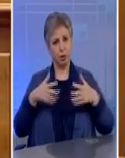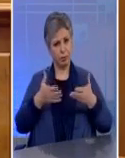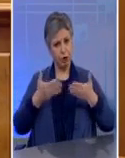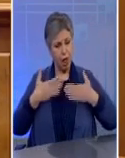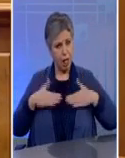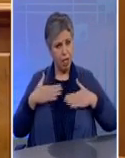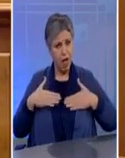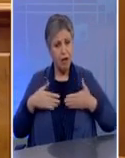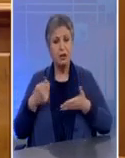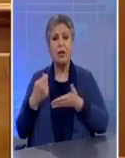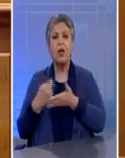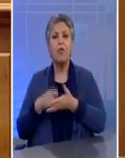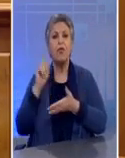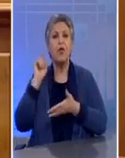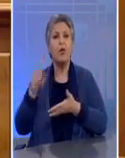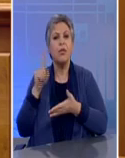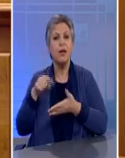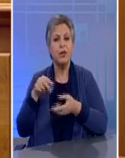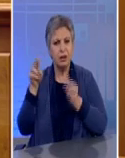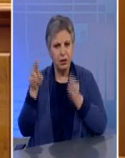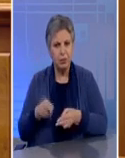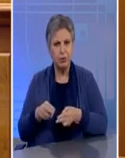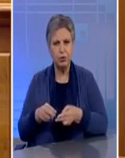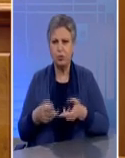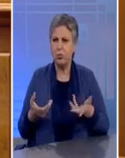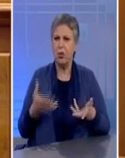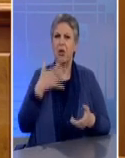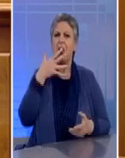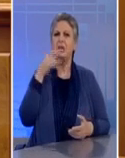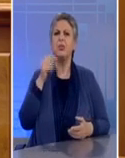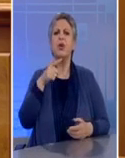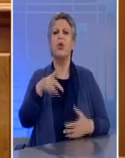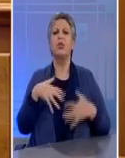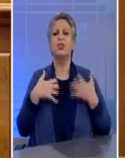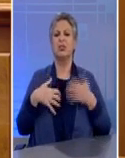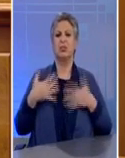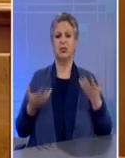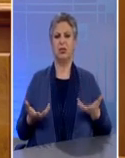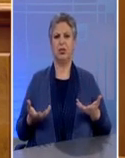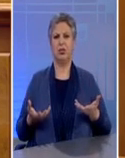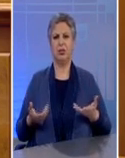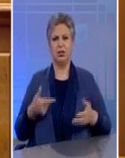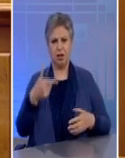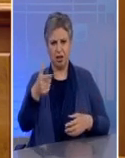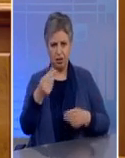κυνηγήσει τη φοροδιαφυγή, σε τι σας στενοχωρεί, κύριε Μητσοτάκη, να μπαίνει ο αρμόδιος υπουργός? Θίγεστε